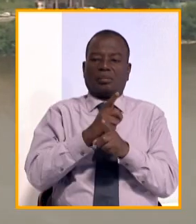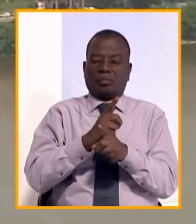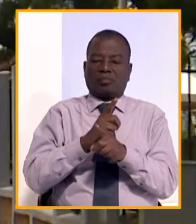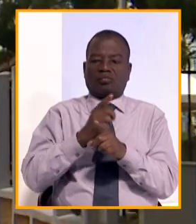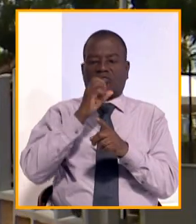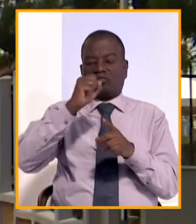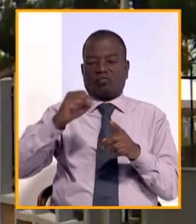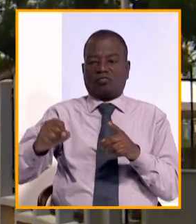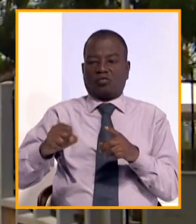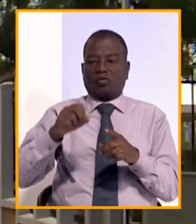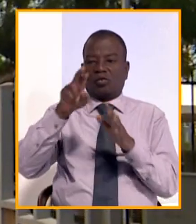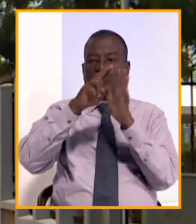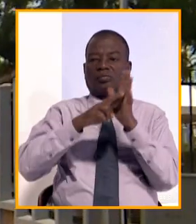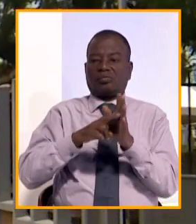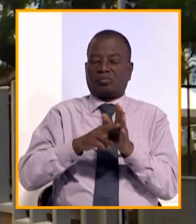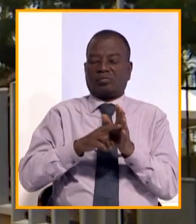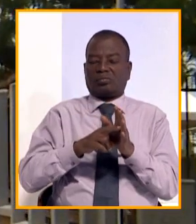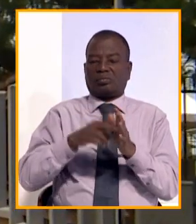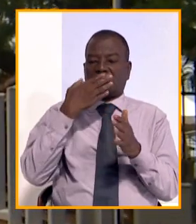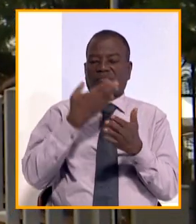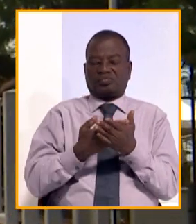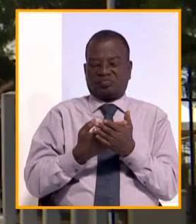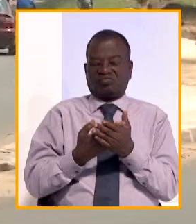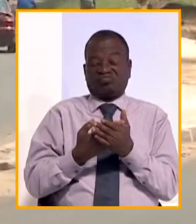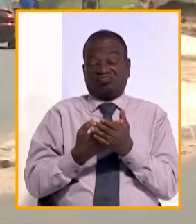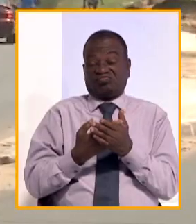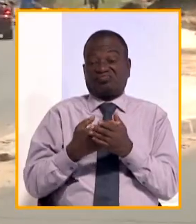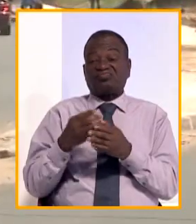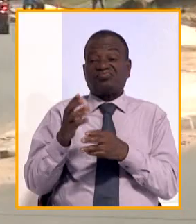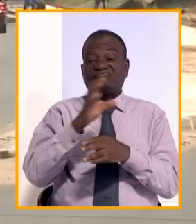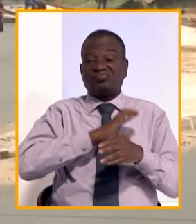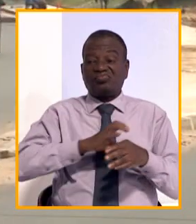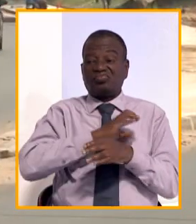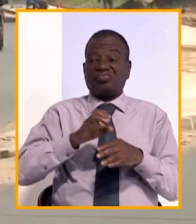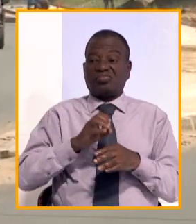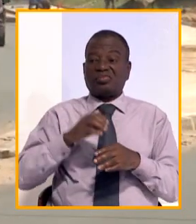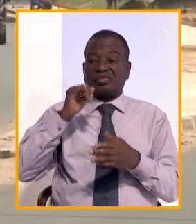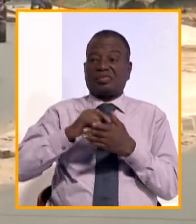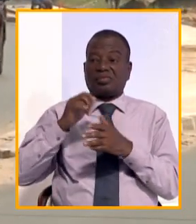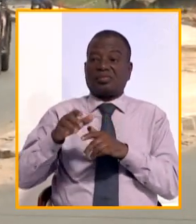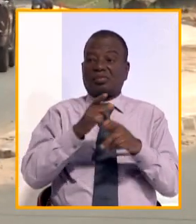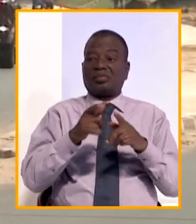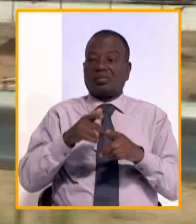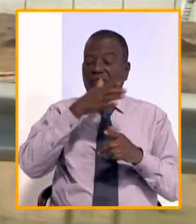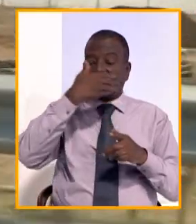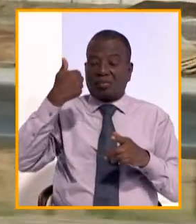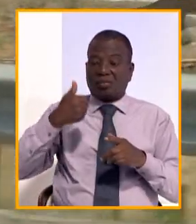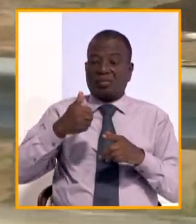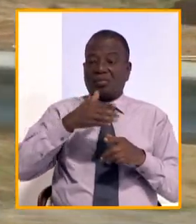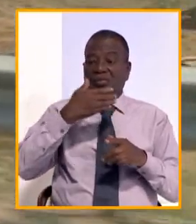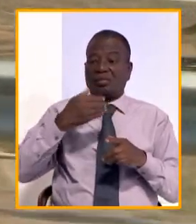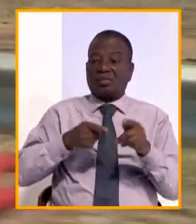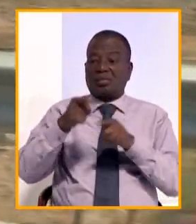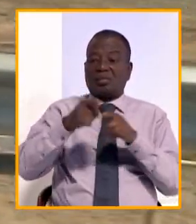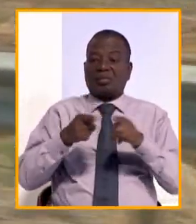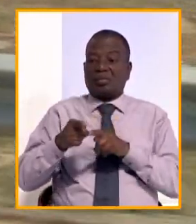ou une règle de bonne conduite. Elle consiste à conduire au mieux les affaires publiques, gérer au mieux les ressources publiques